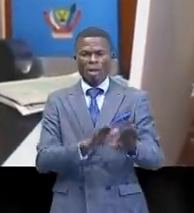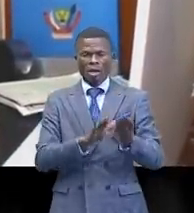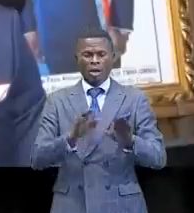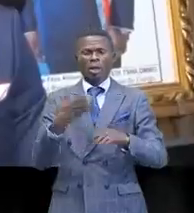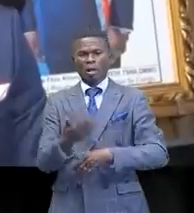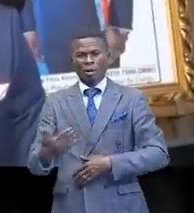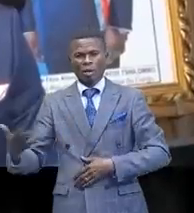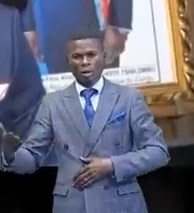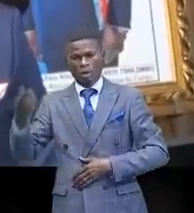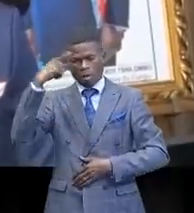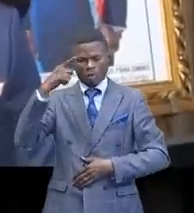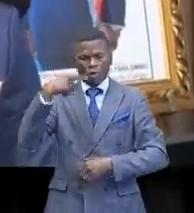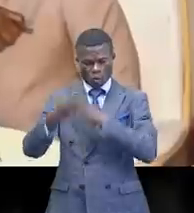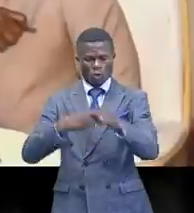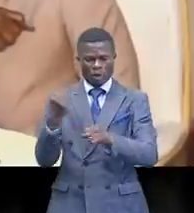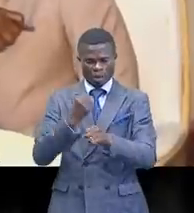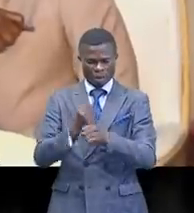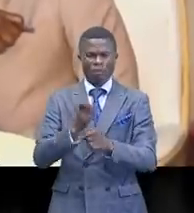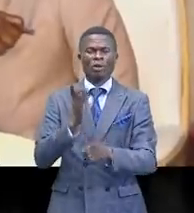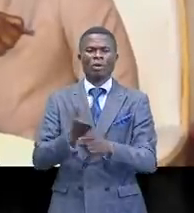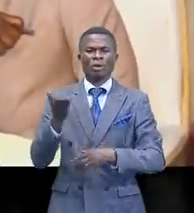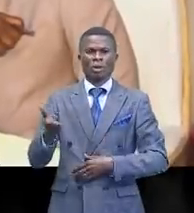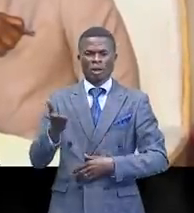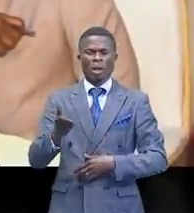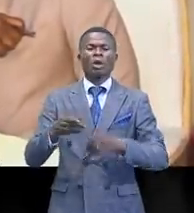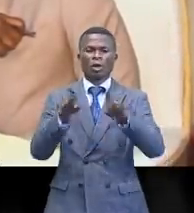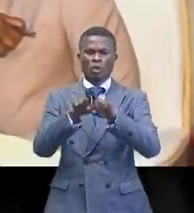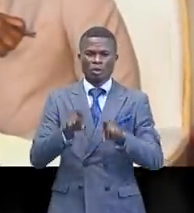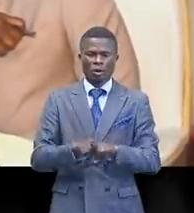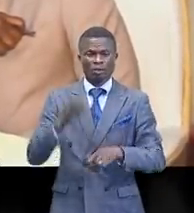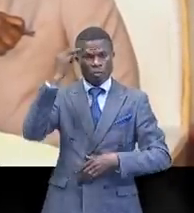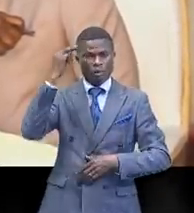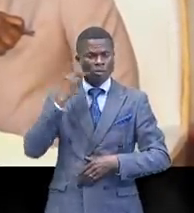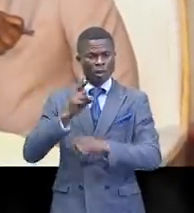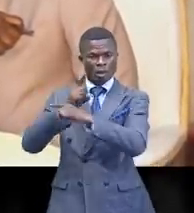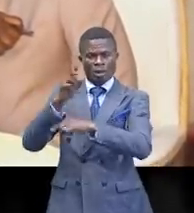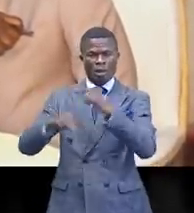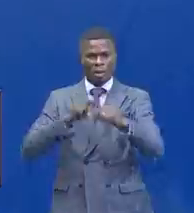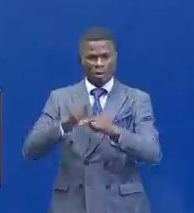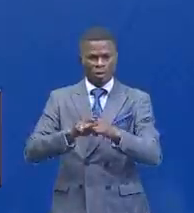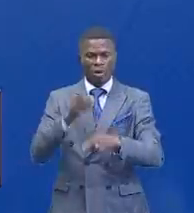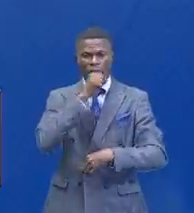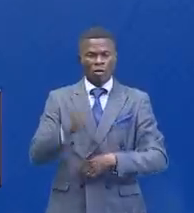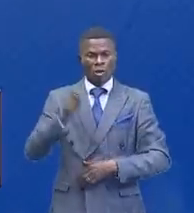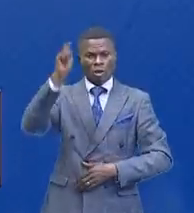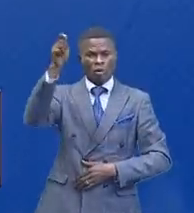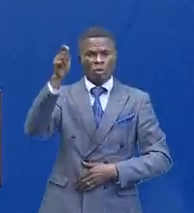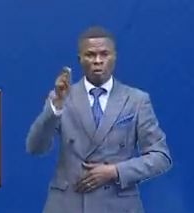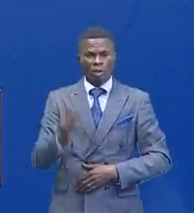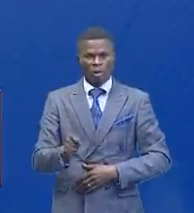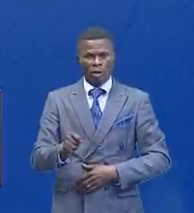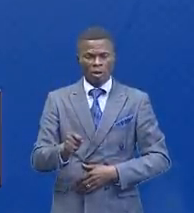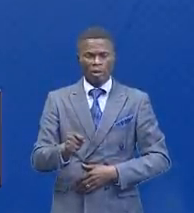l'équipement pour son opérationnalisation. Par ailleurs, le ministre de la Défense nationale et ancien combattant